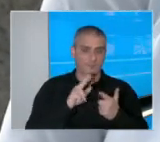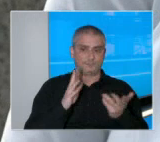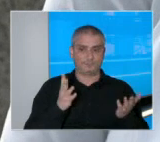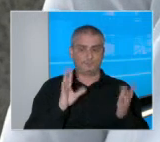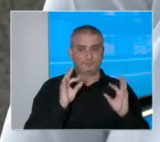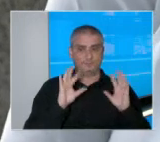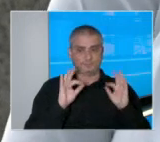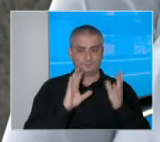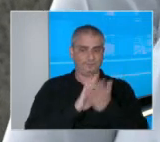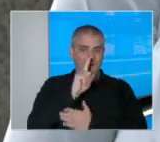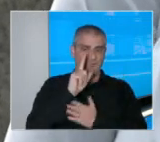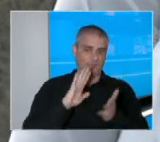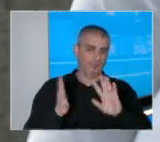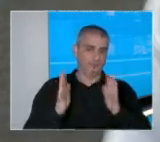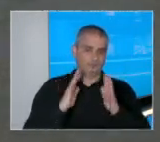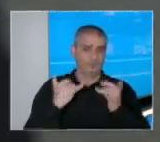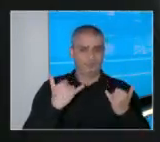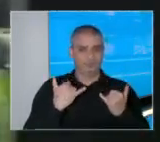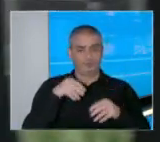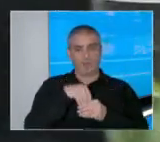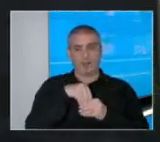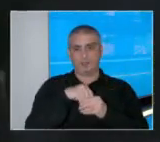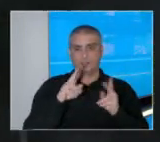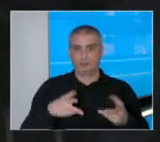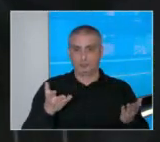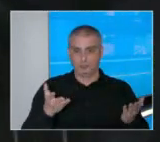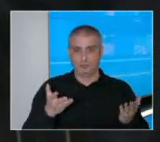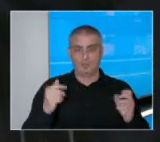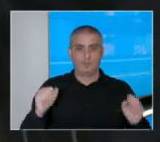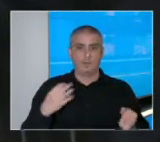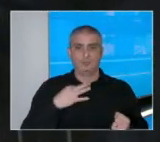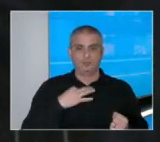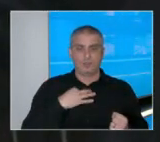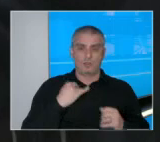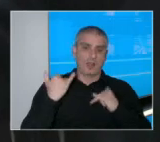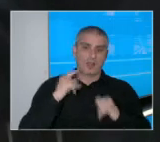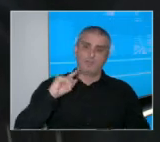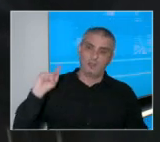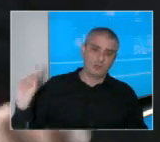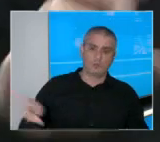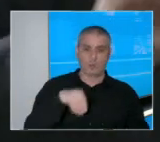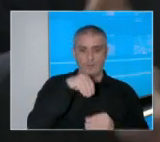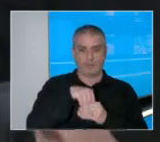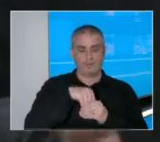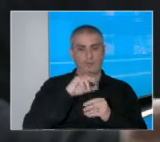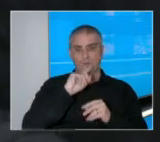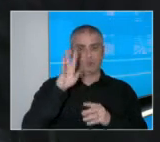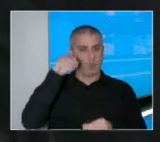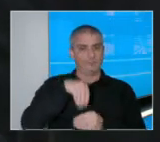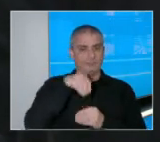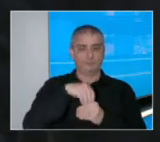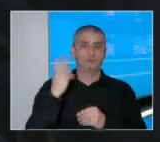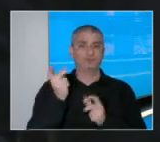של 10-11 מנדטים, זה כרגע האלקטורט. המאמץ שלנו זה להביא את כולם לקלפי, כדי שכולם יצביעו, כדי